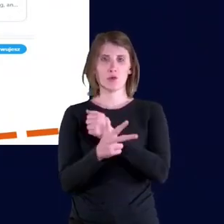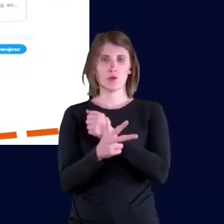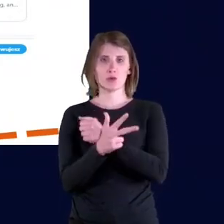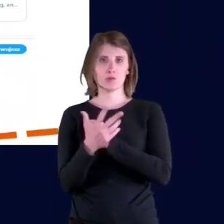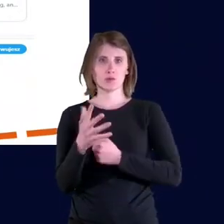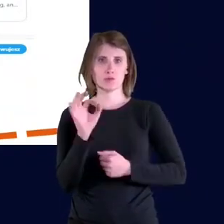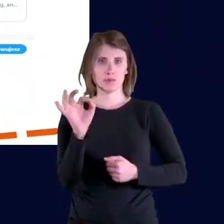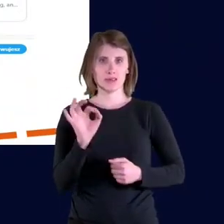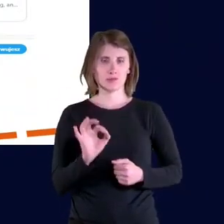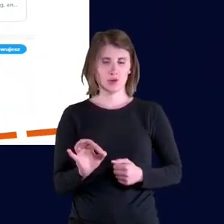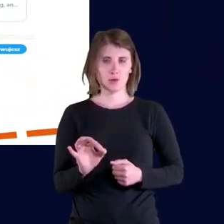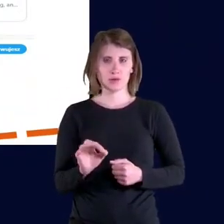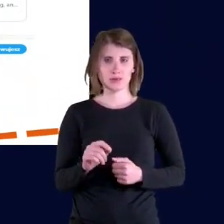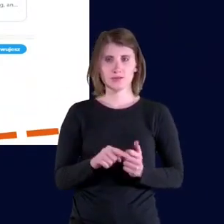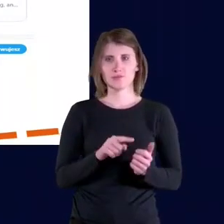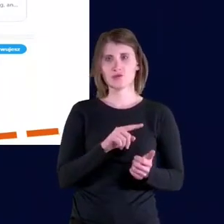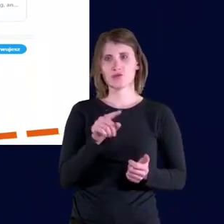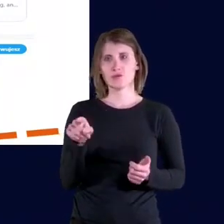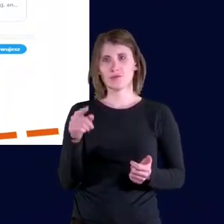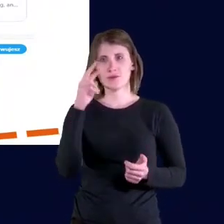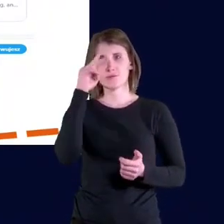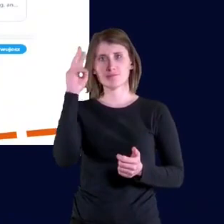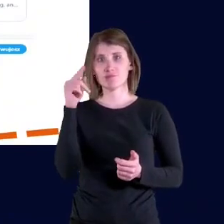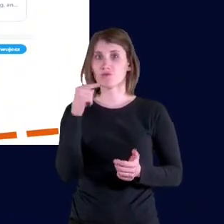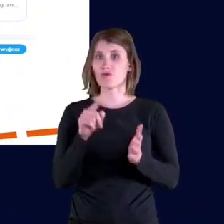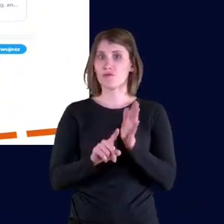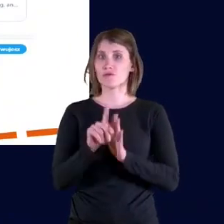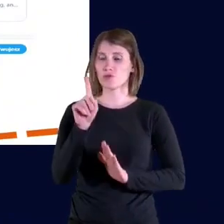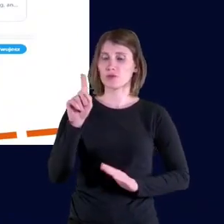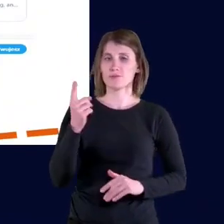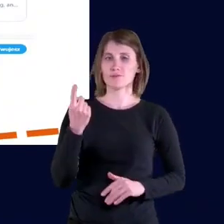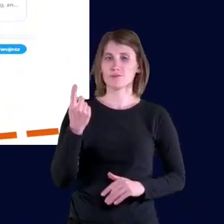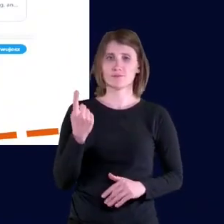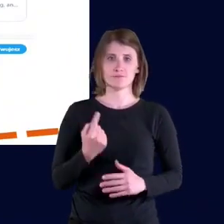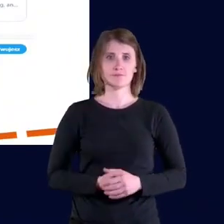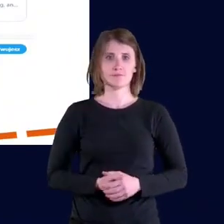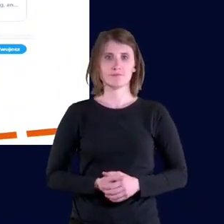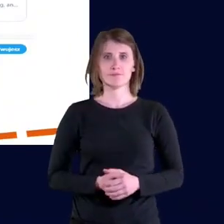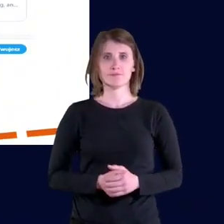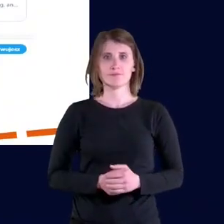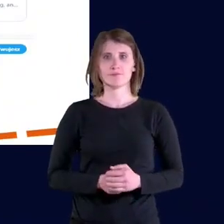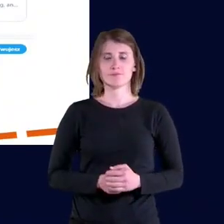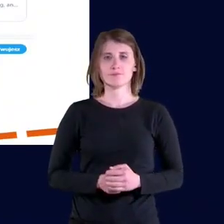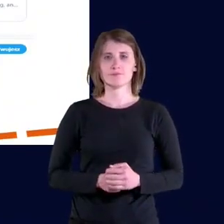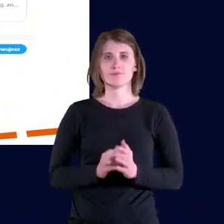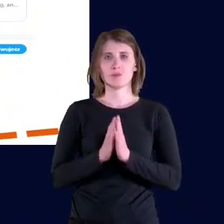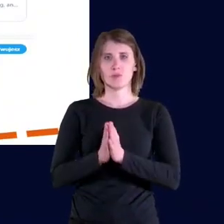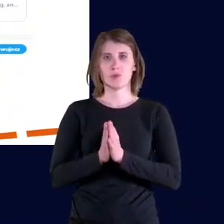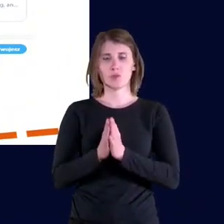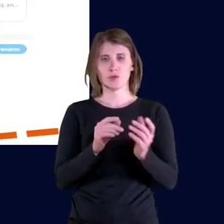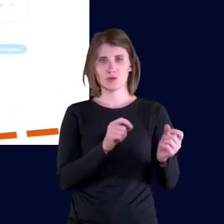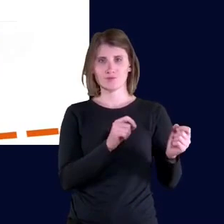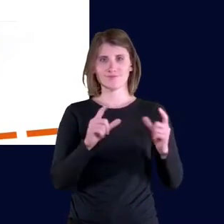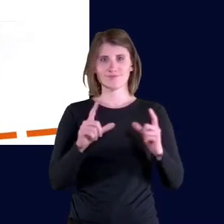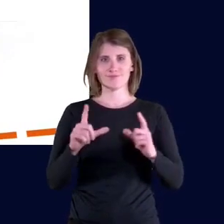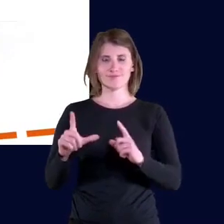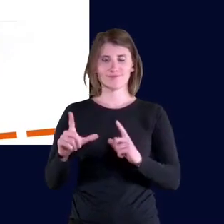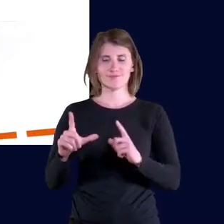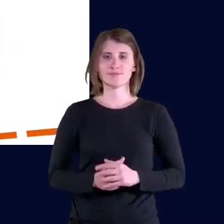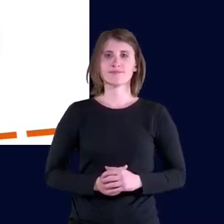procent w końcu możecie i Bardzo proszę masz zamknąć znać